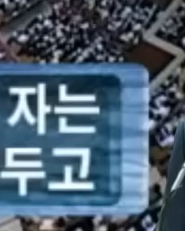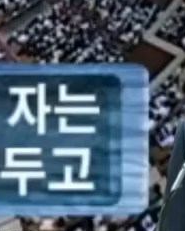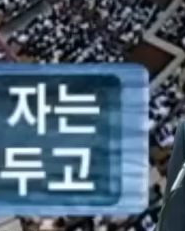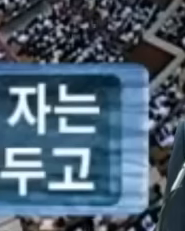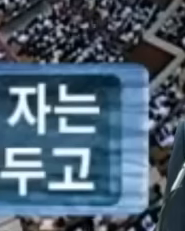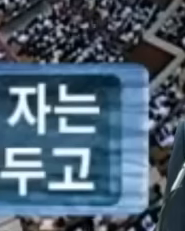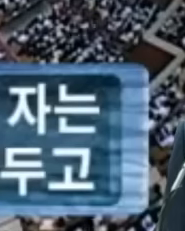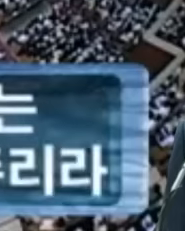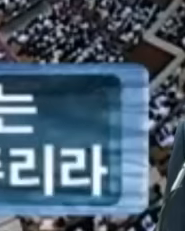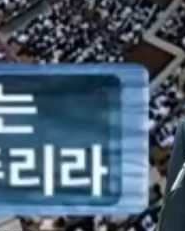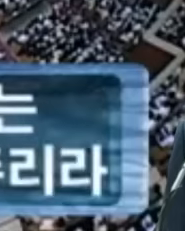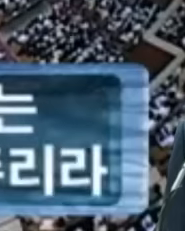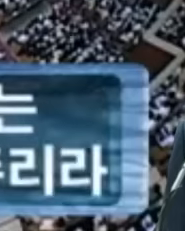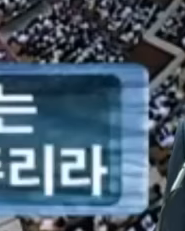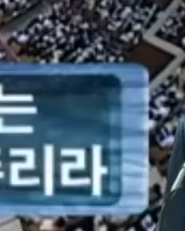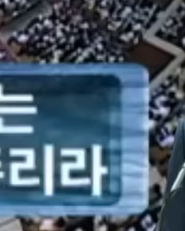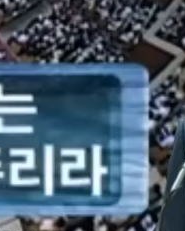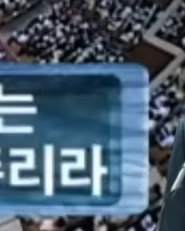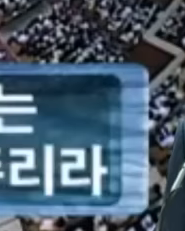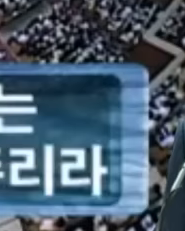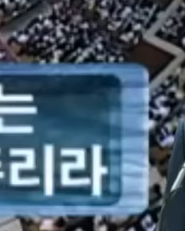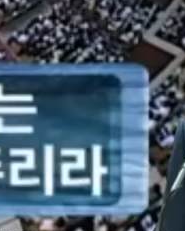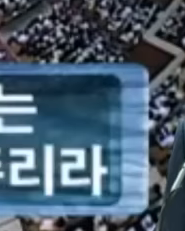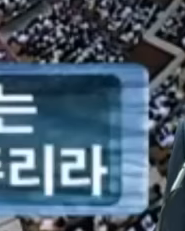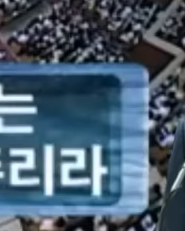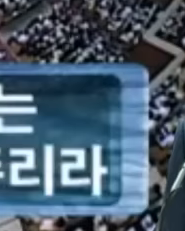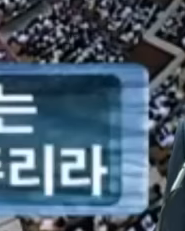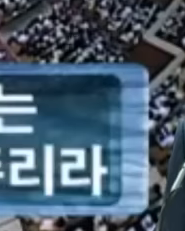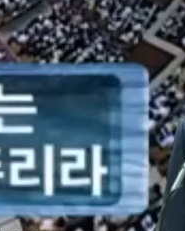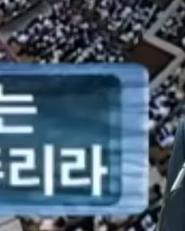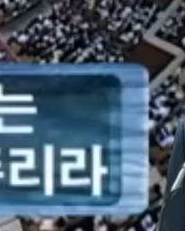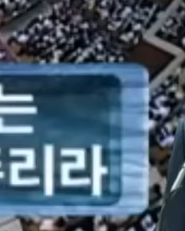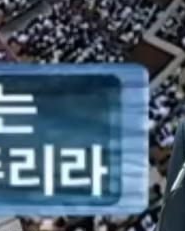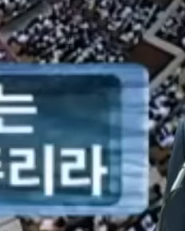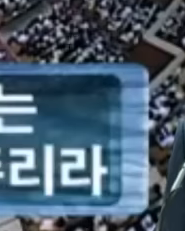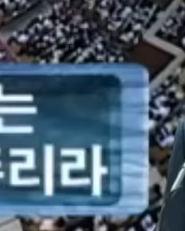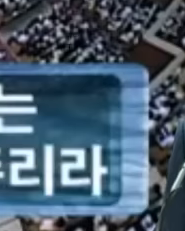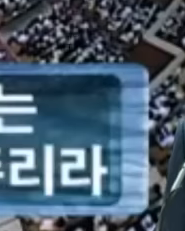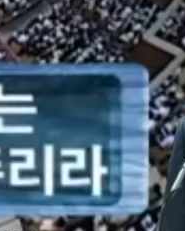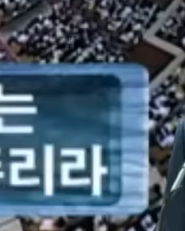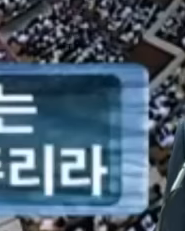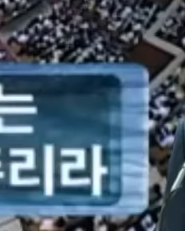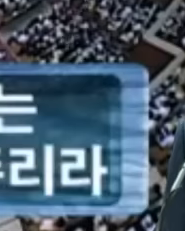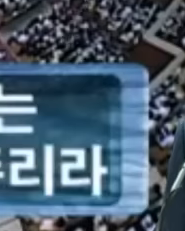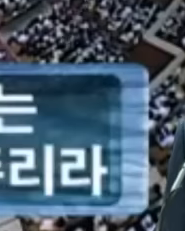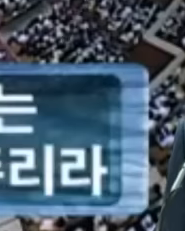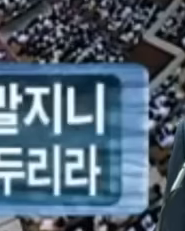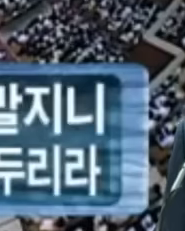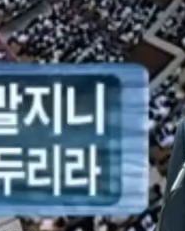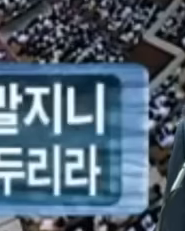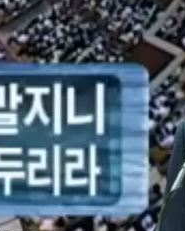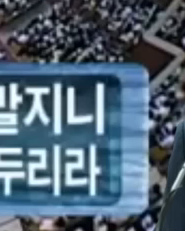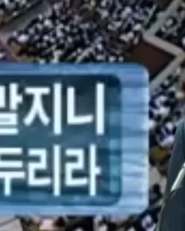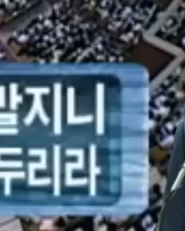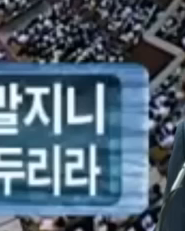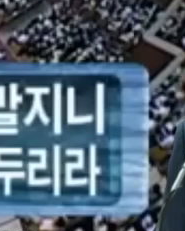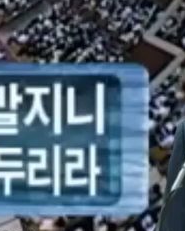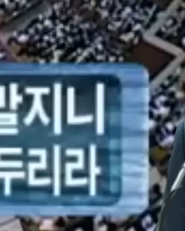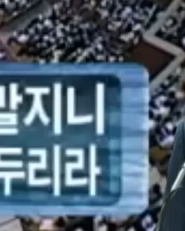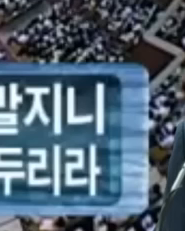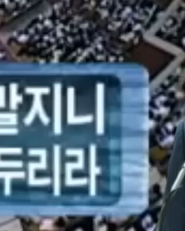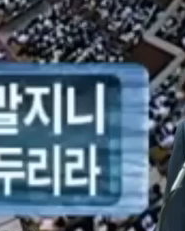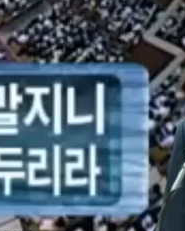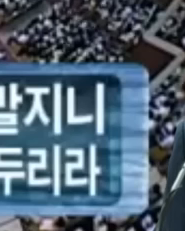육체로부터 썩어질 것을 거두고 성령을 위하여 심는 자는 성령으로부터 영생을 거두리라